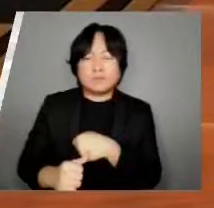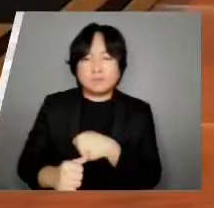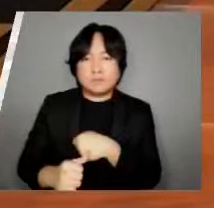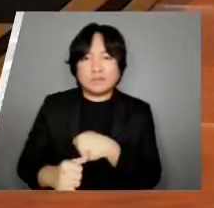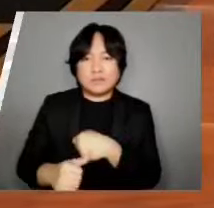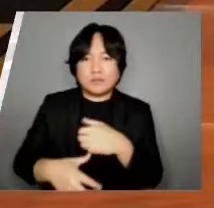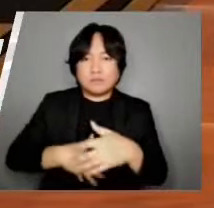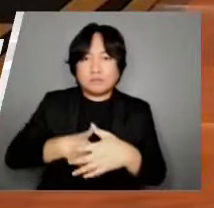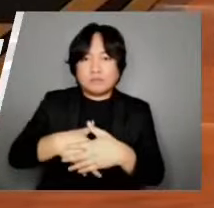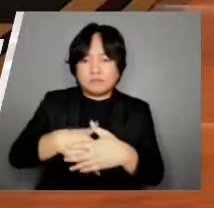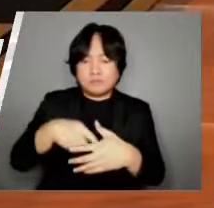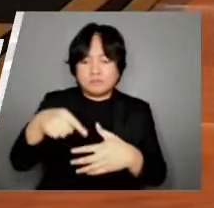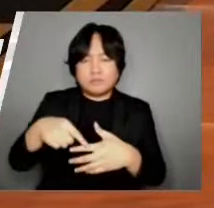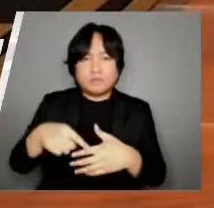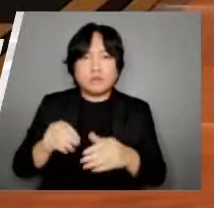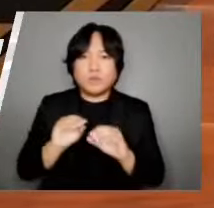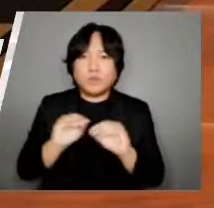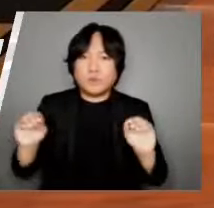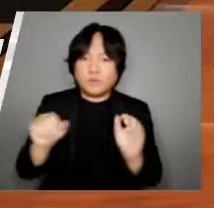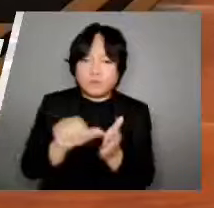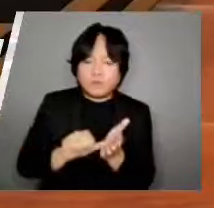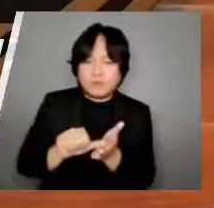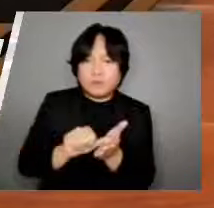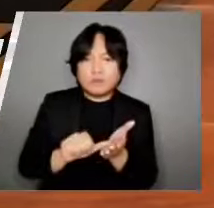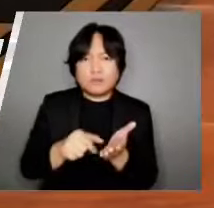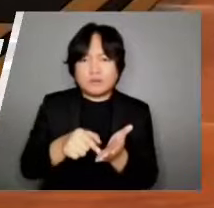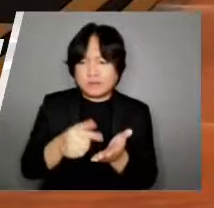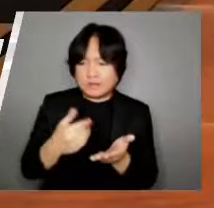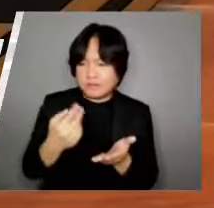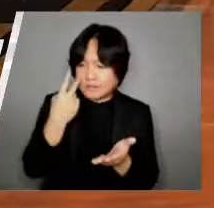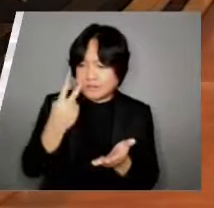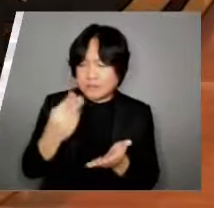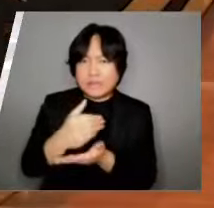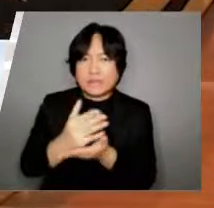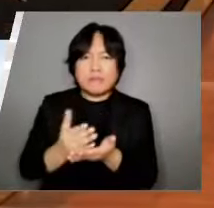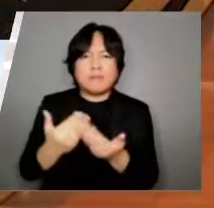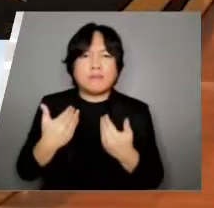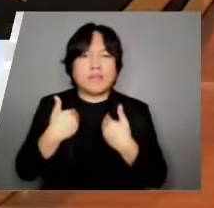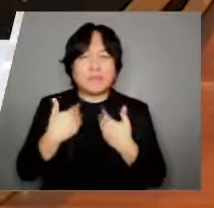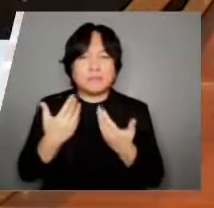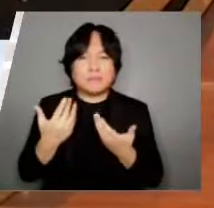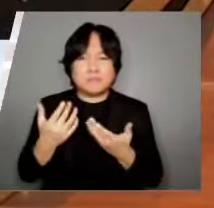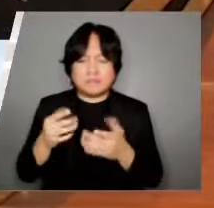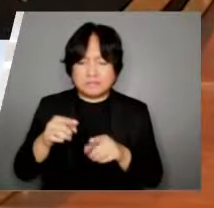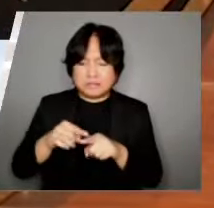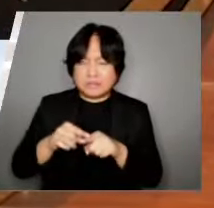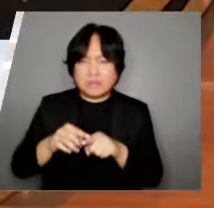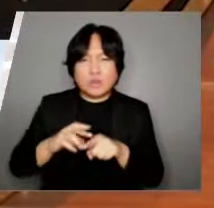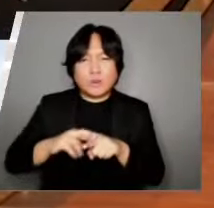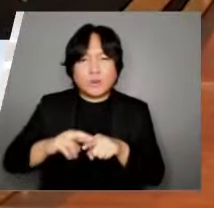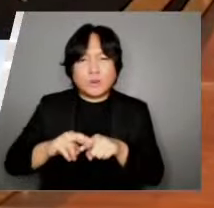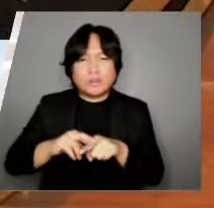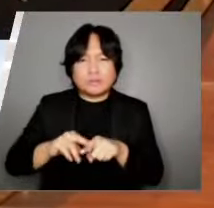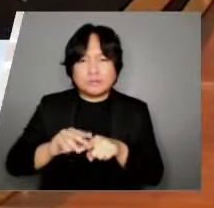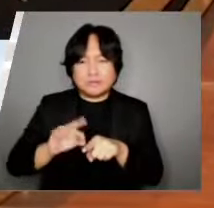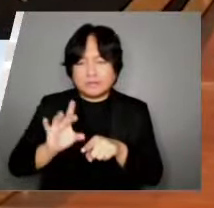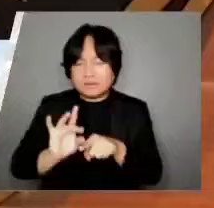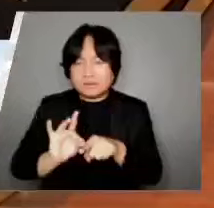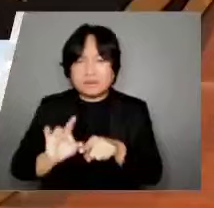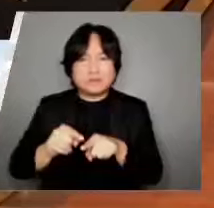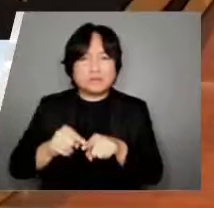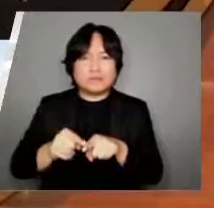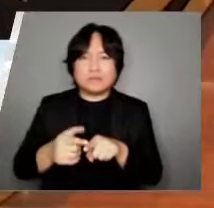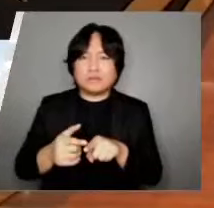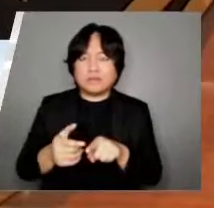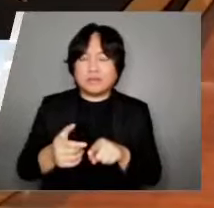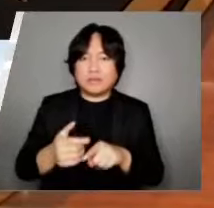unsanitized. Makikita mo talaga at may kalawang pa nga yung iba doon eh. Dugyot talaga tapos yung bed na